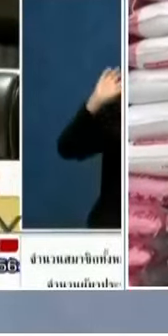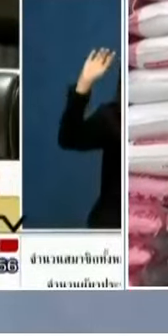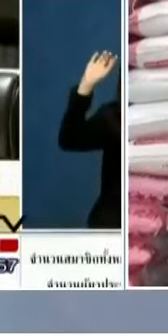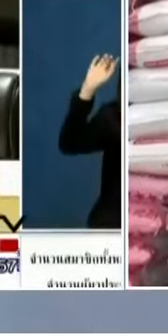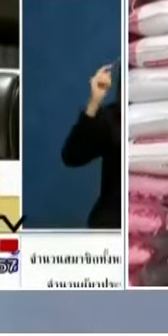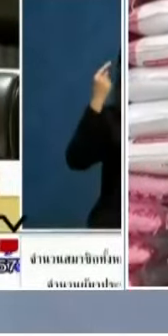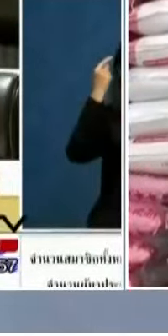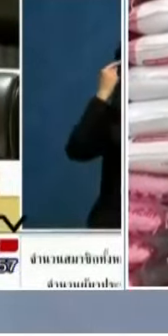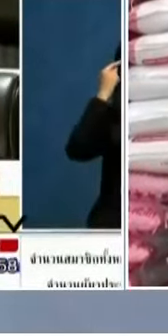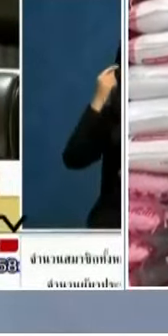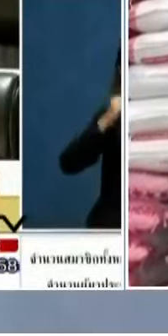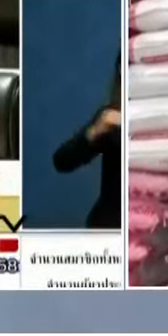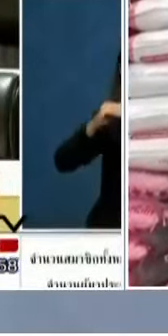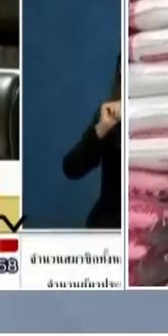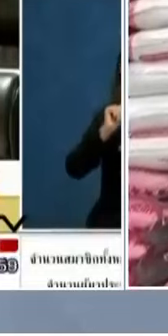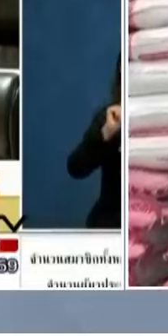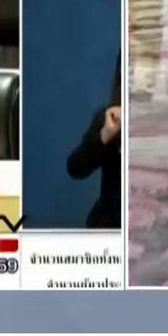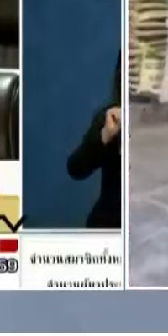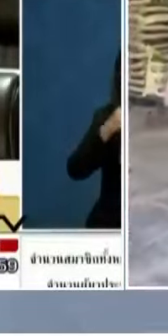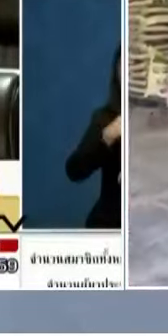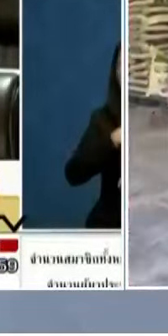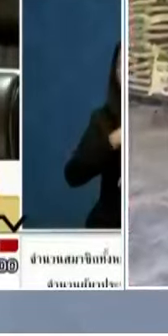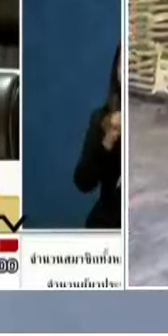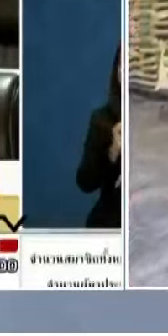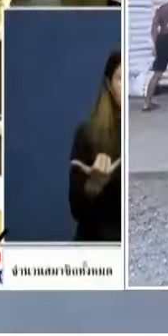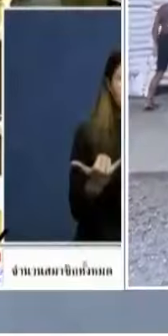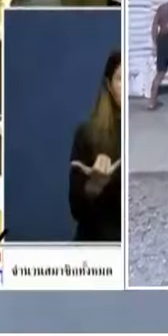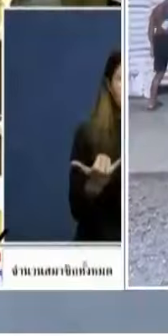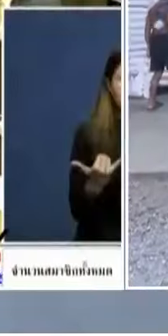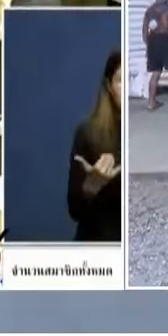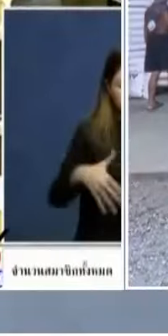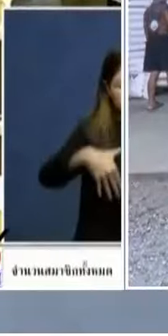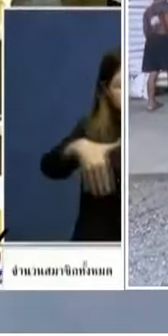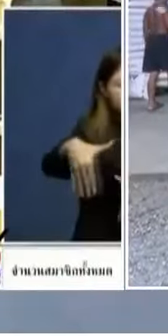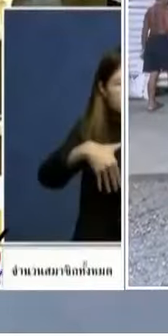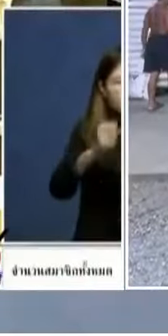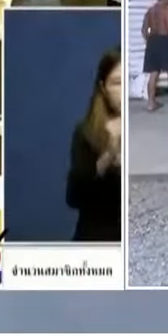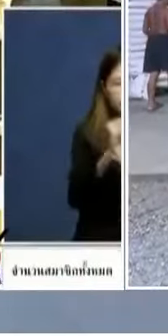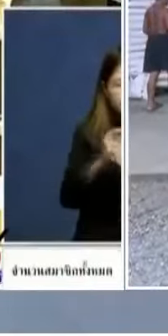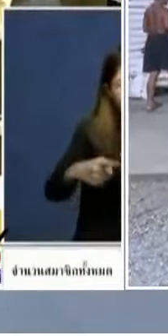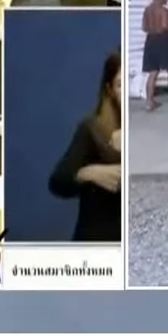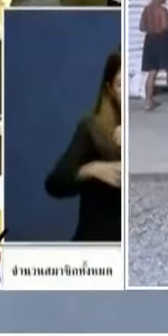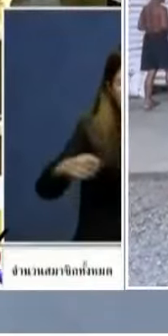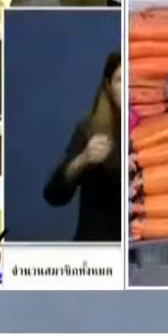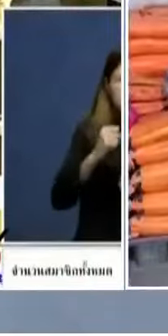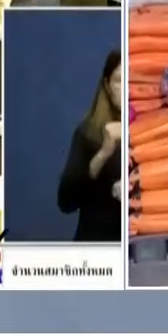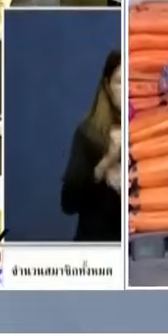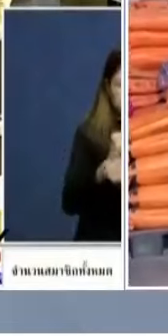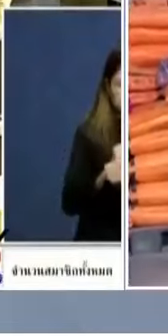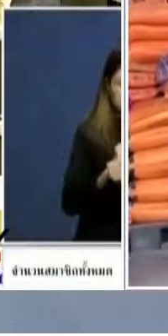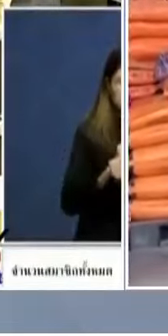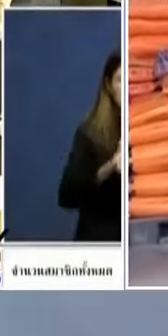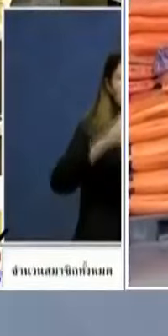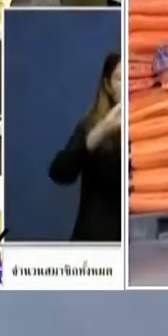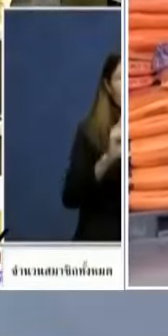ละครึ่งคืนไปเอาไร่ละพันกลับคืนมา ประชาชนชาวนาในเขตของผมนะครับจังหวัด